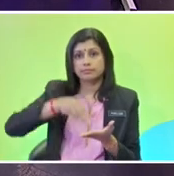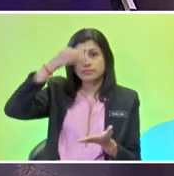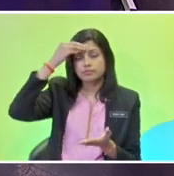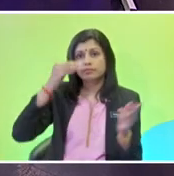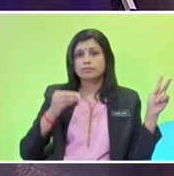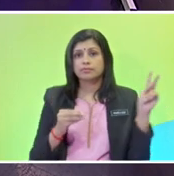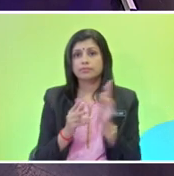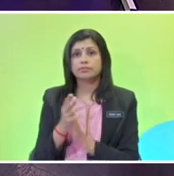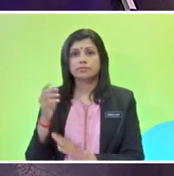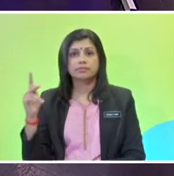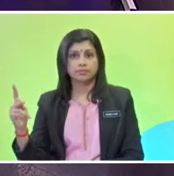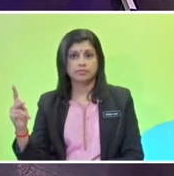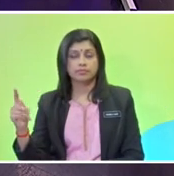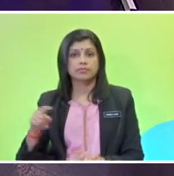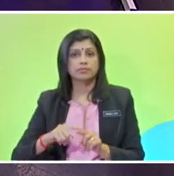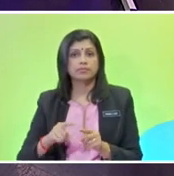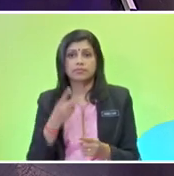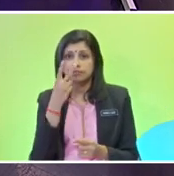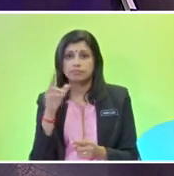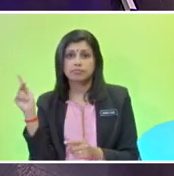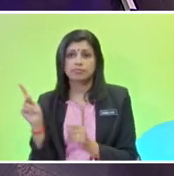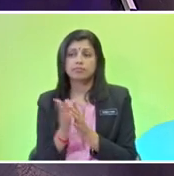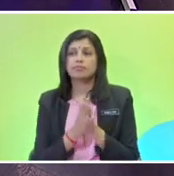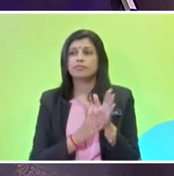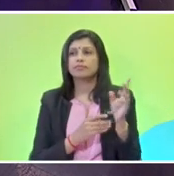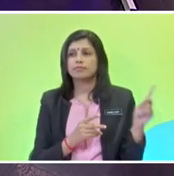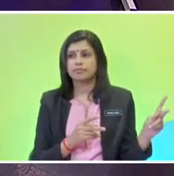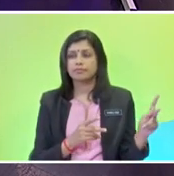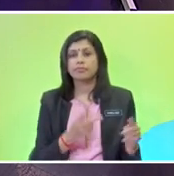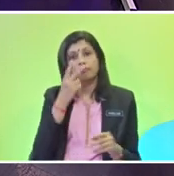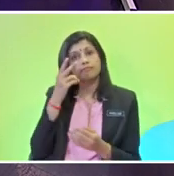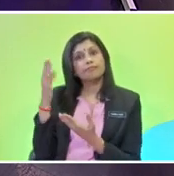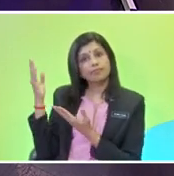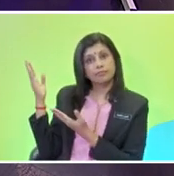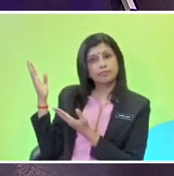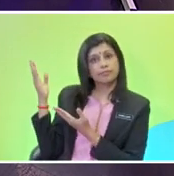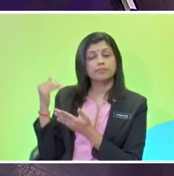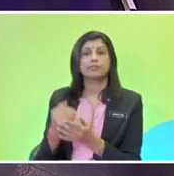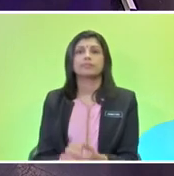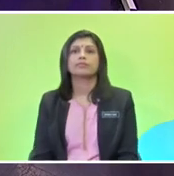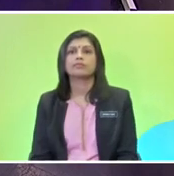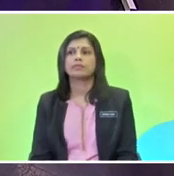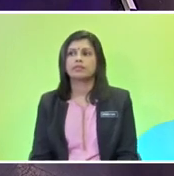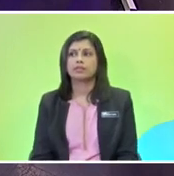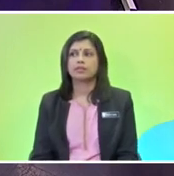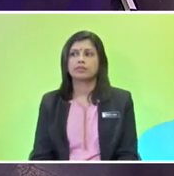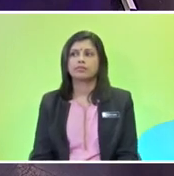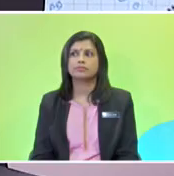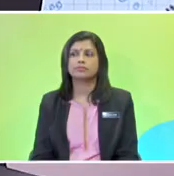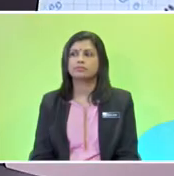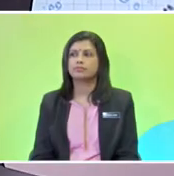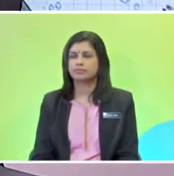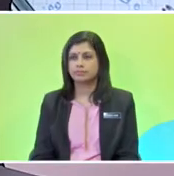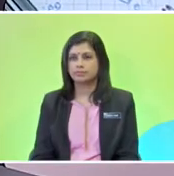Okey cikgu. Okay. Saya dah siap cikgu. Boleh kita tunjukkan? Ini dia. Okey. Ini yang berlaku